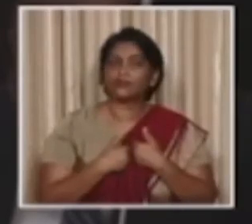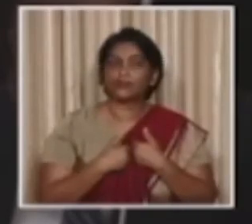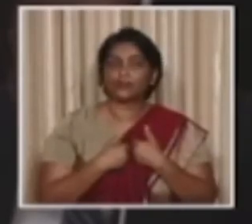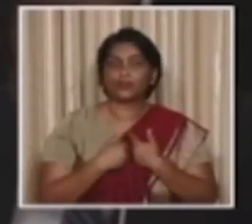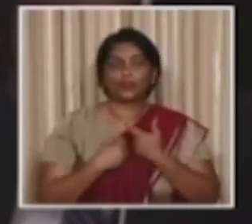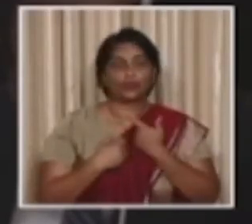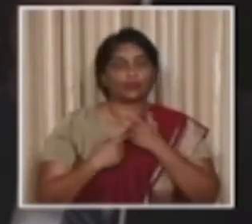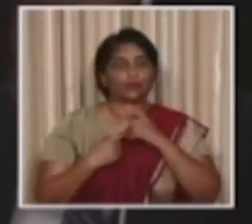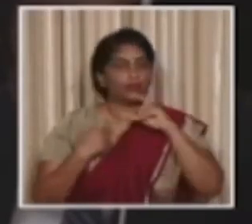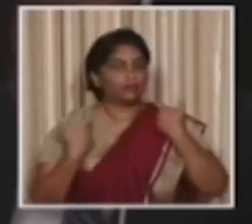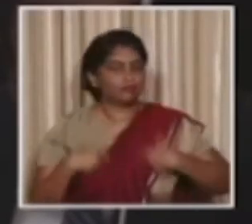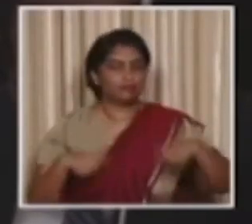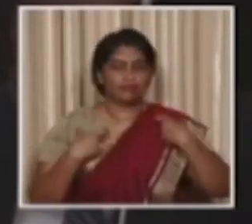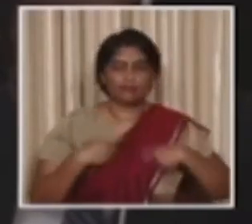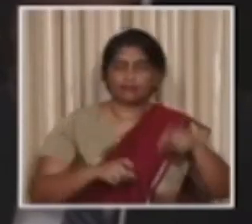නීතිවේදීන් ගණනාවකගේ